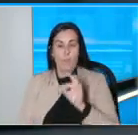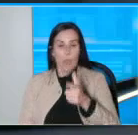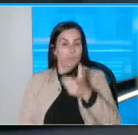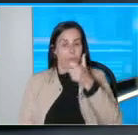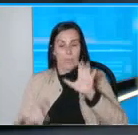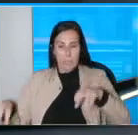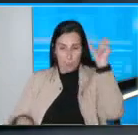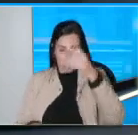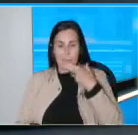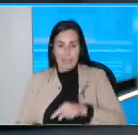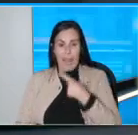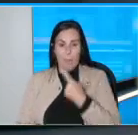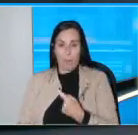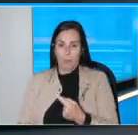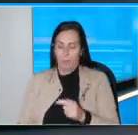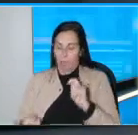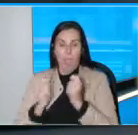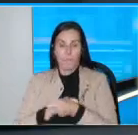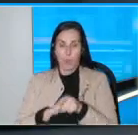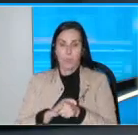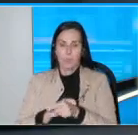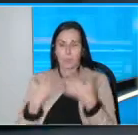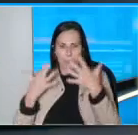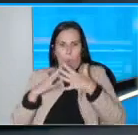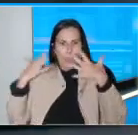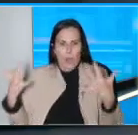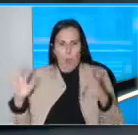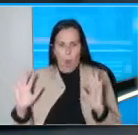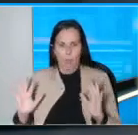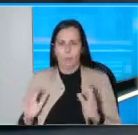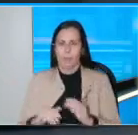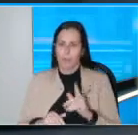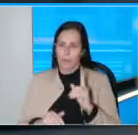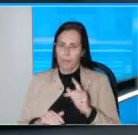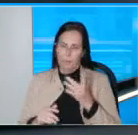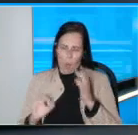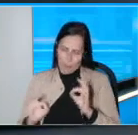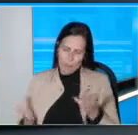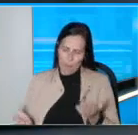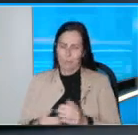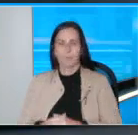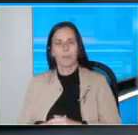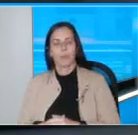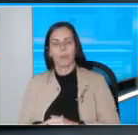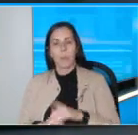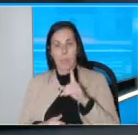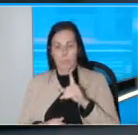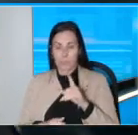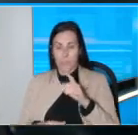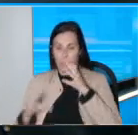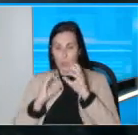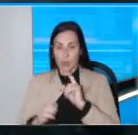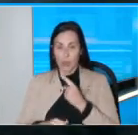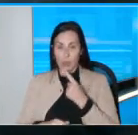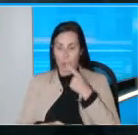התנגשות בארדואן אישית, והפכו את זה לסיפור קצת יותר משמעותי ממה שהוא היה בעצם. כשבעצם התקשורת